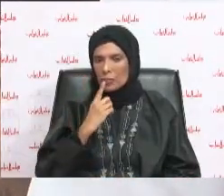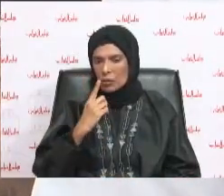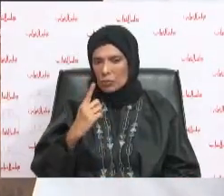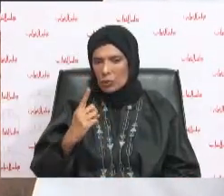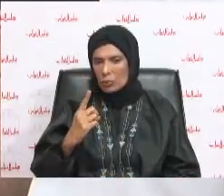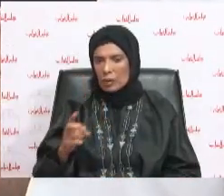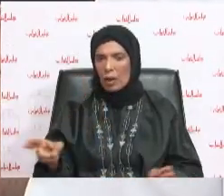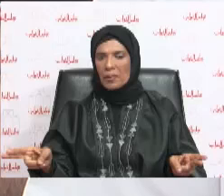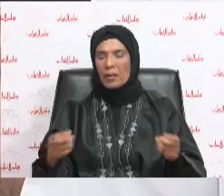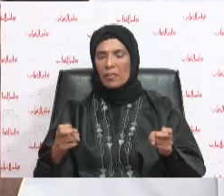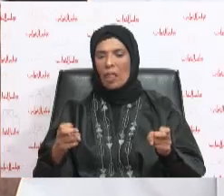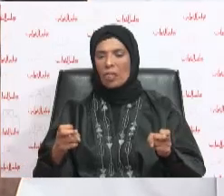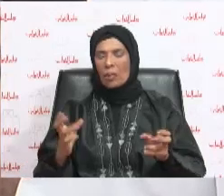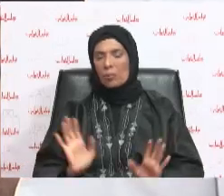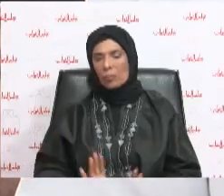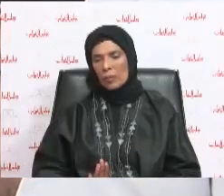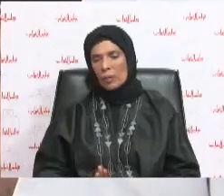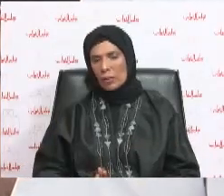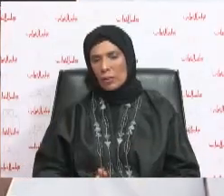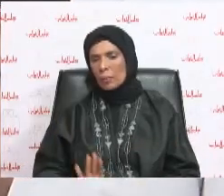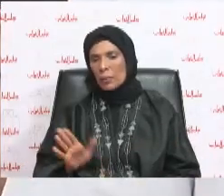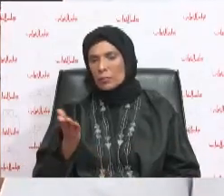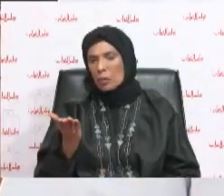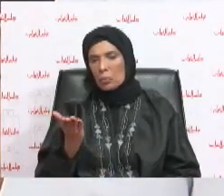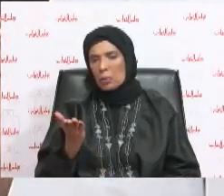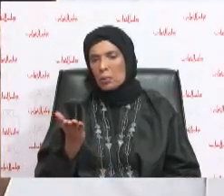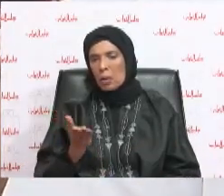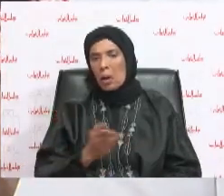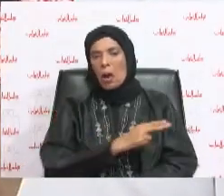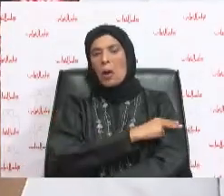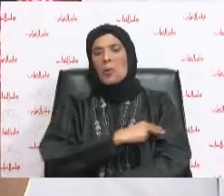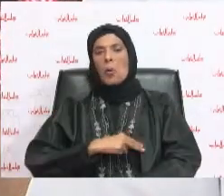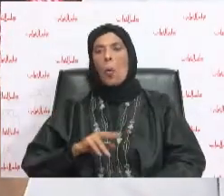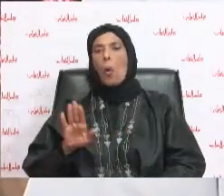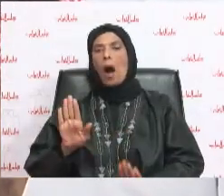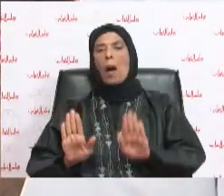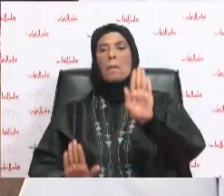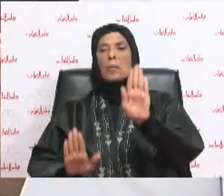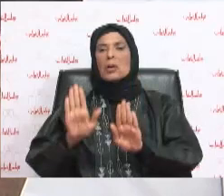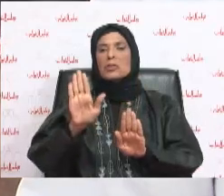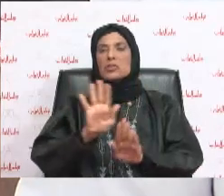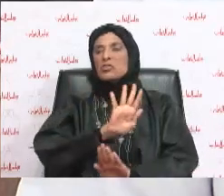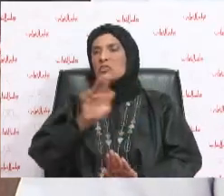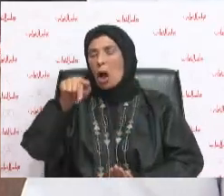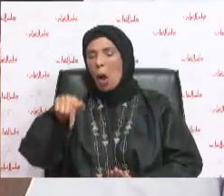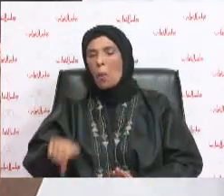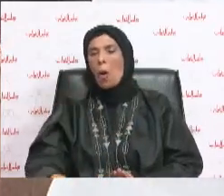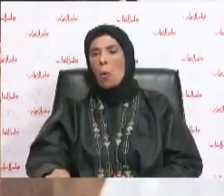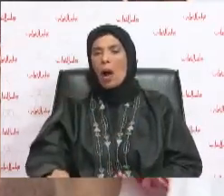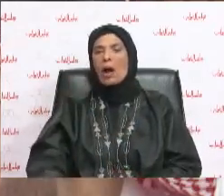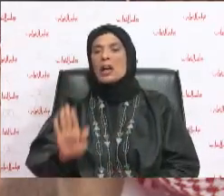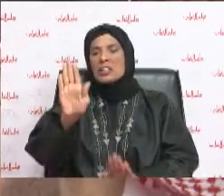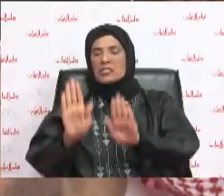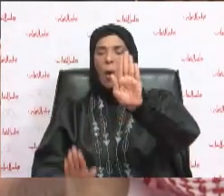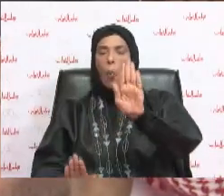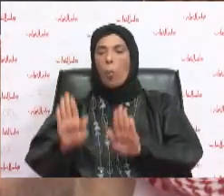في مجلسكم الموقر. ومن من؟ من نواب شعب يا معالي الرئيس. انا ما الوم الحكومة، ألوم الأشخاص اللي قاعدين